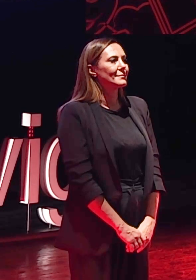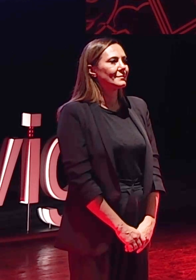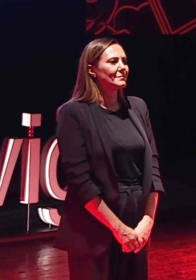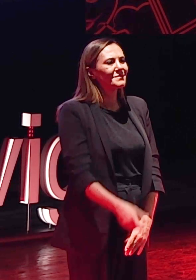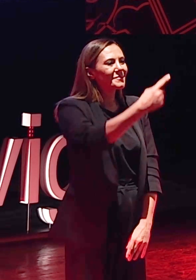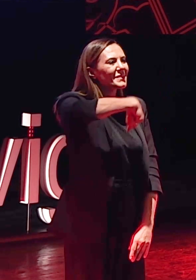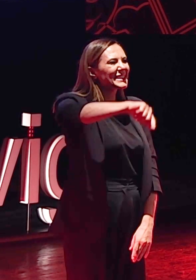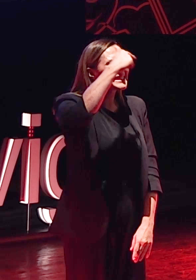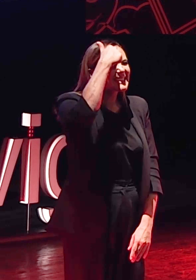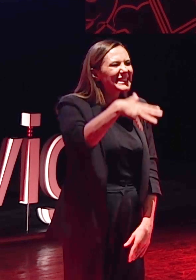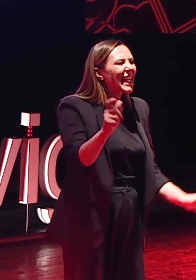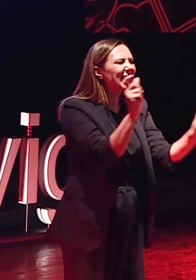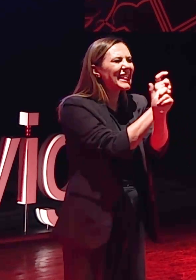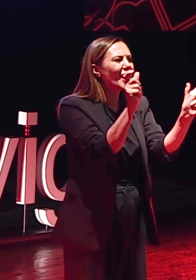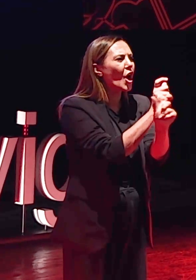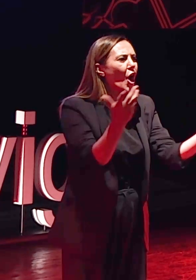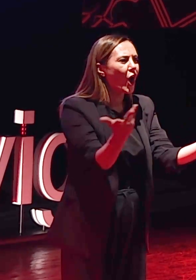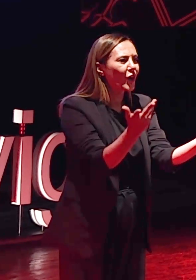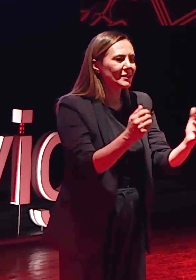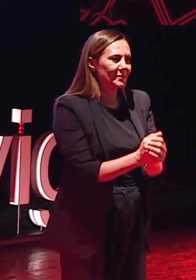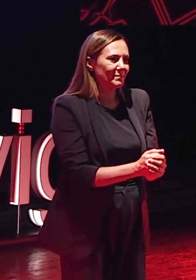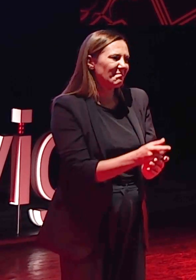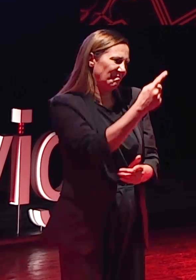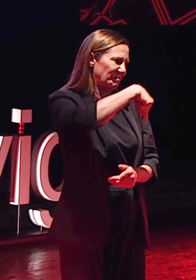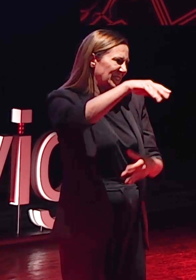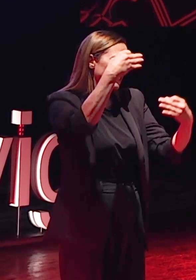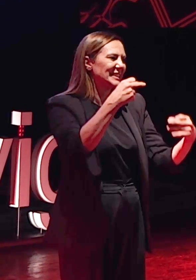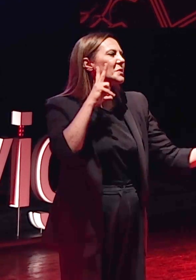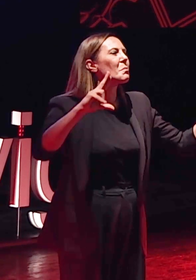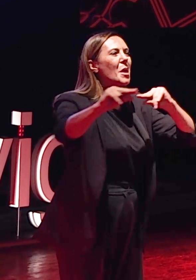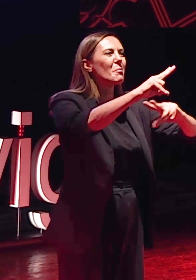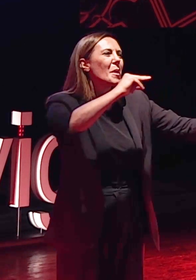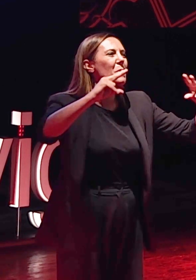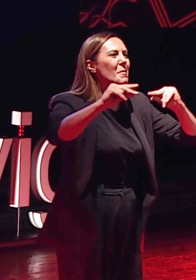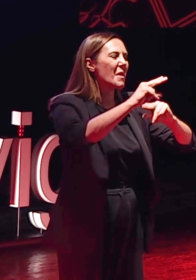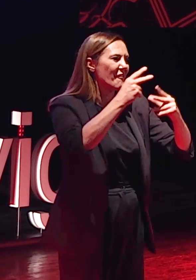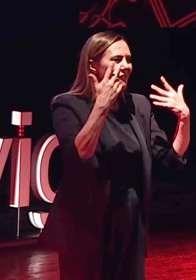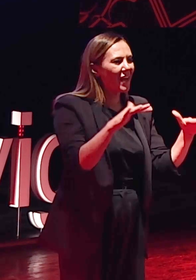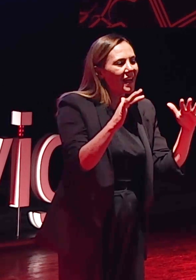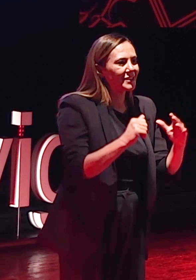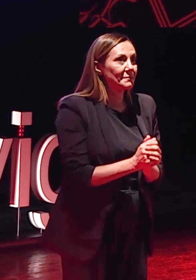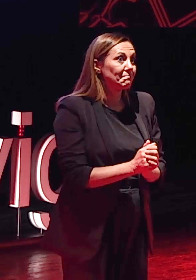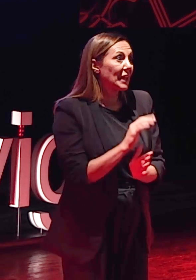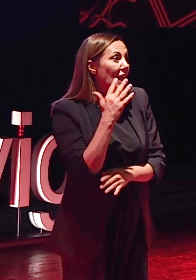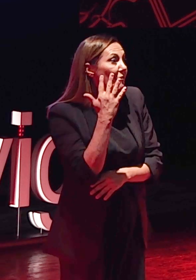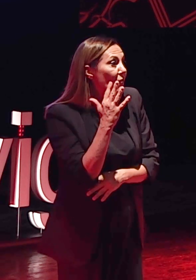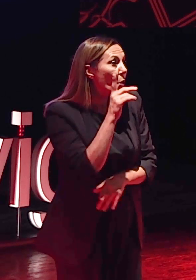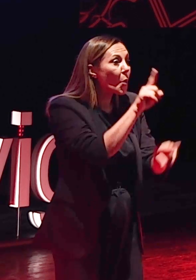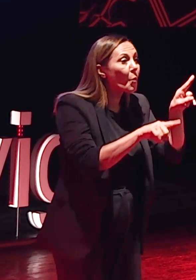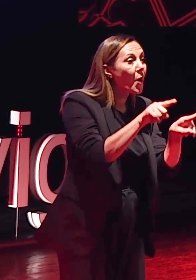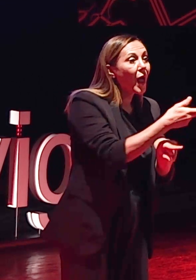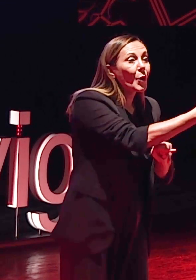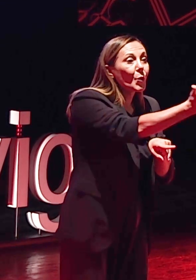sappiamo tutti che cos'è la dislessia no ne avete sentito parlare e probabilmente qualcuno di